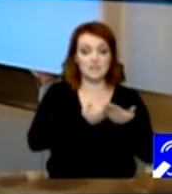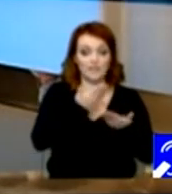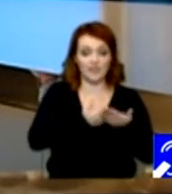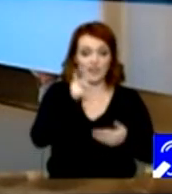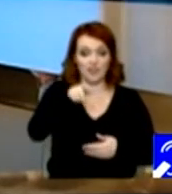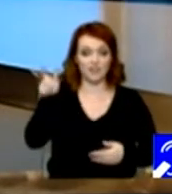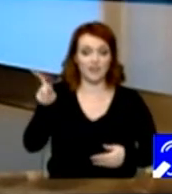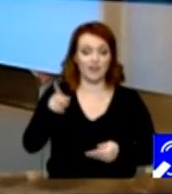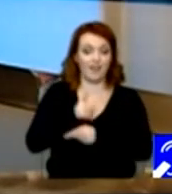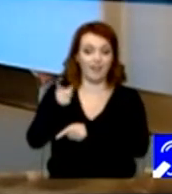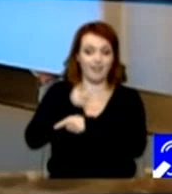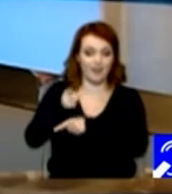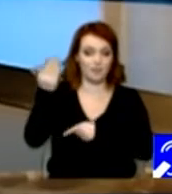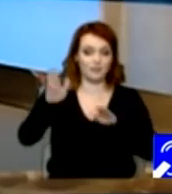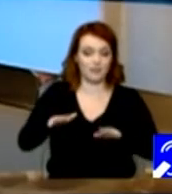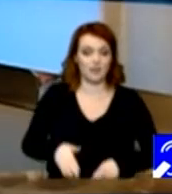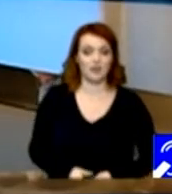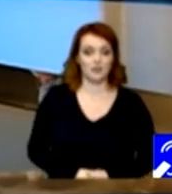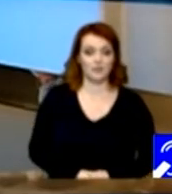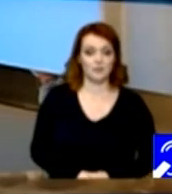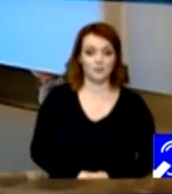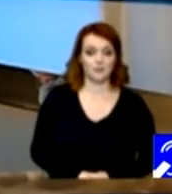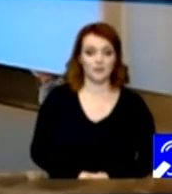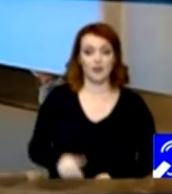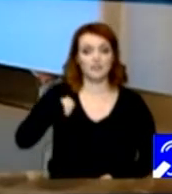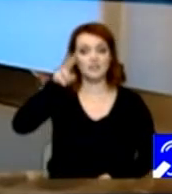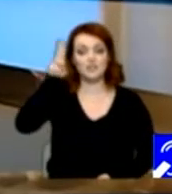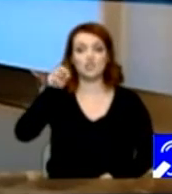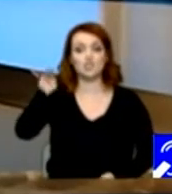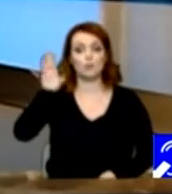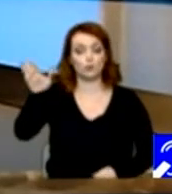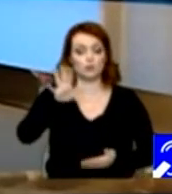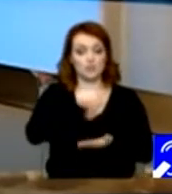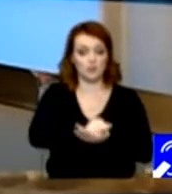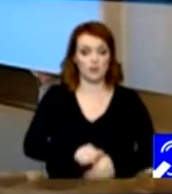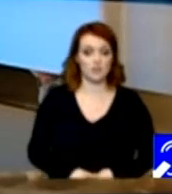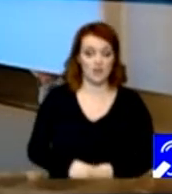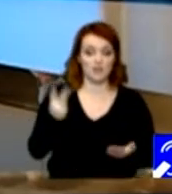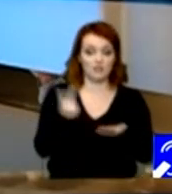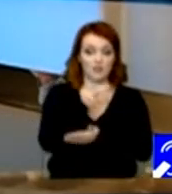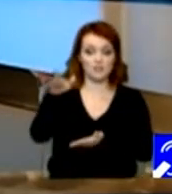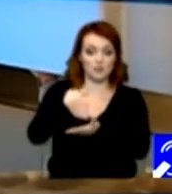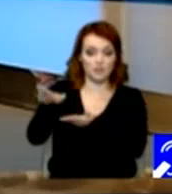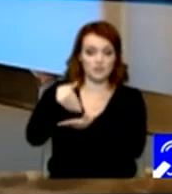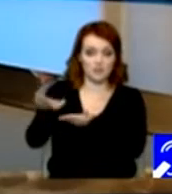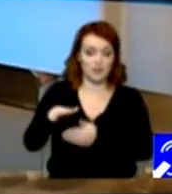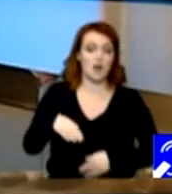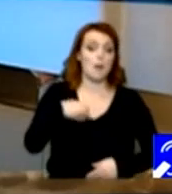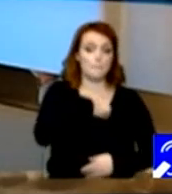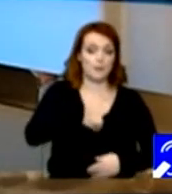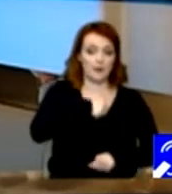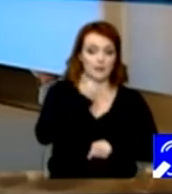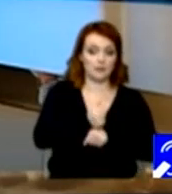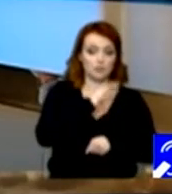amuzat pe seama unic scop pentru că nu știau De ce anume se va ocupa la primărie După două refuzuri consecutive primarul general